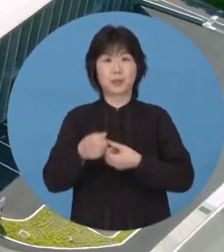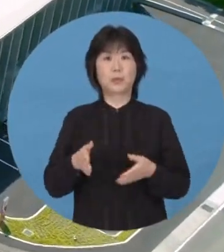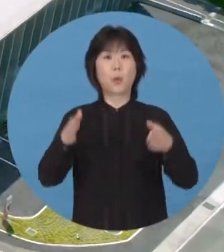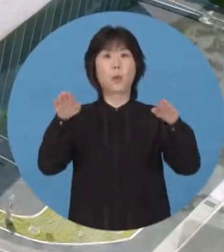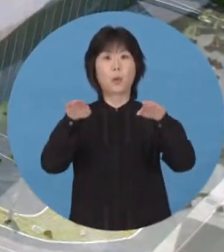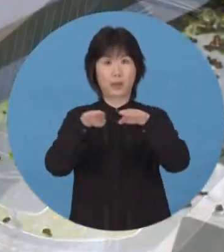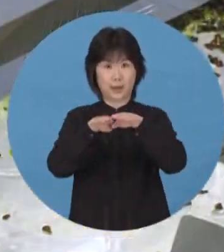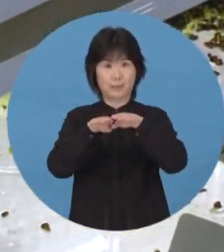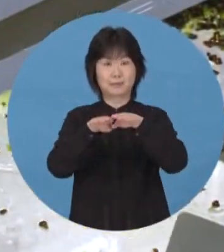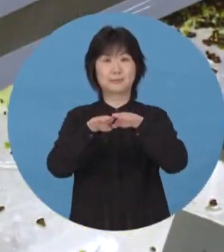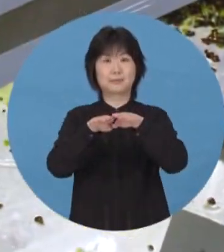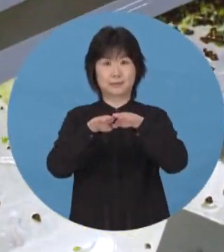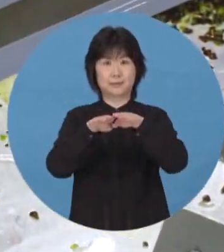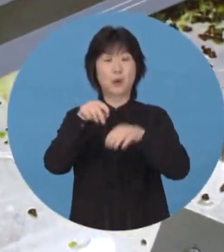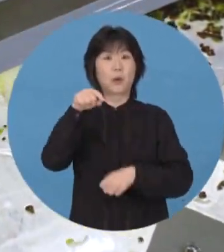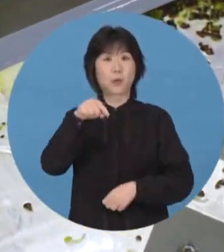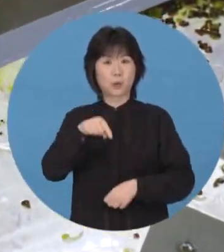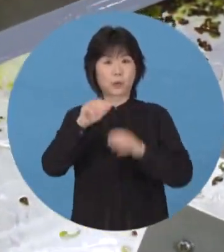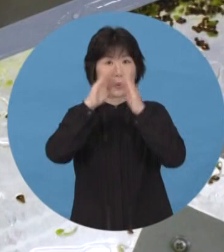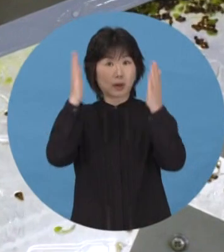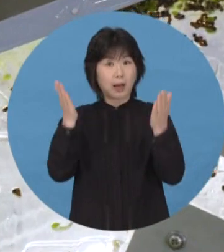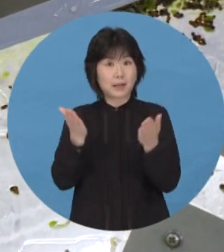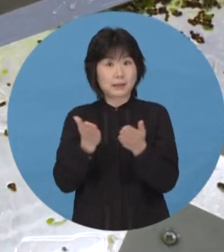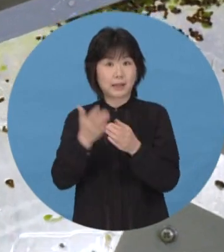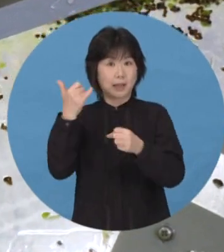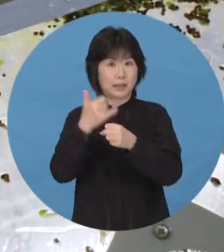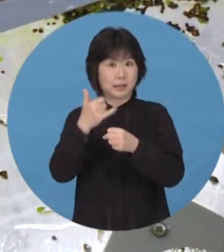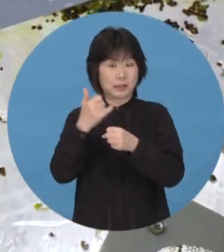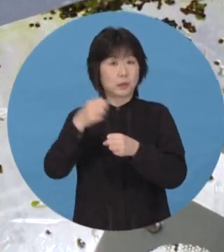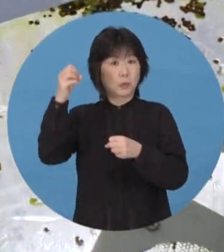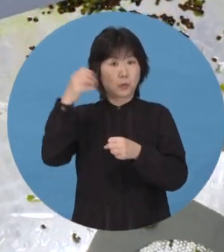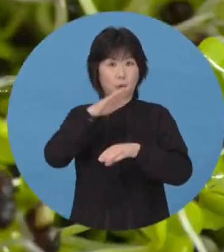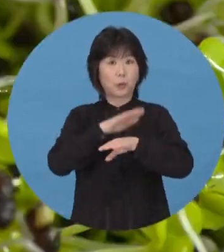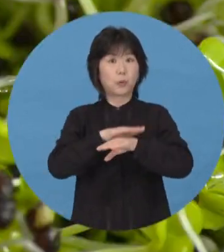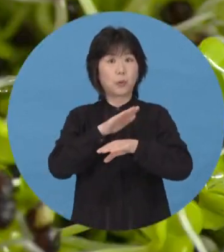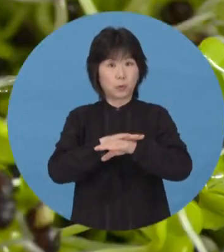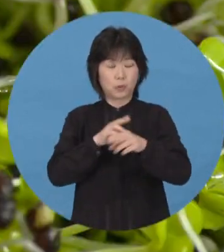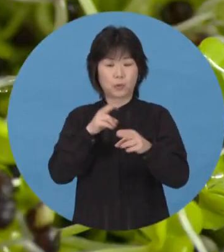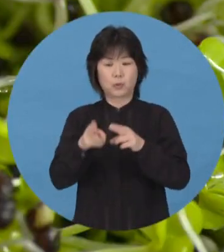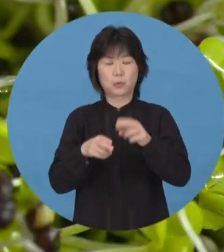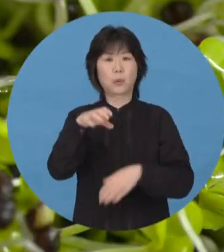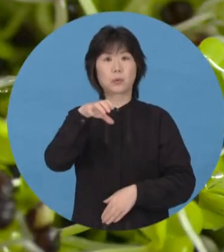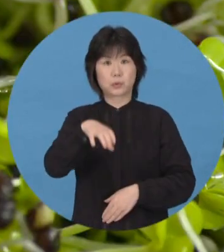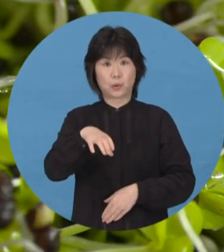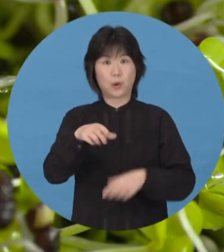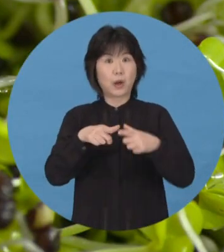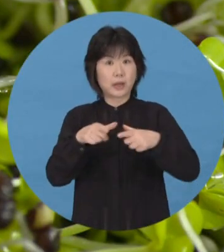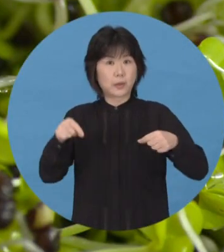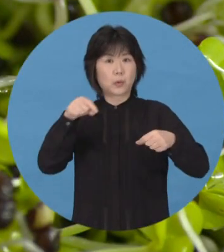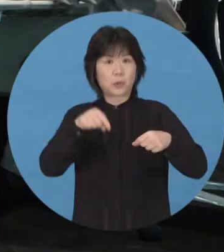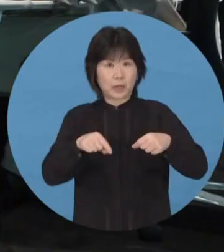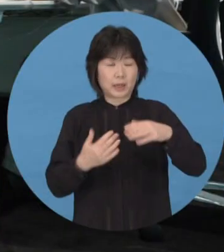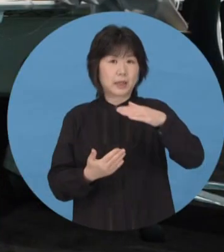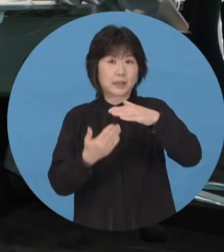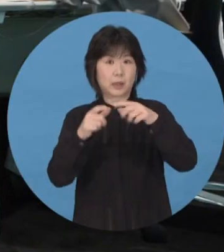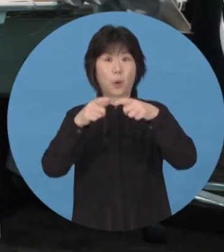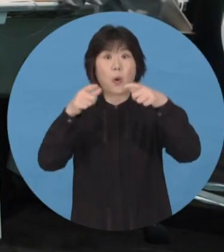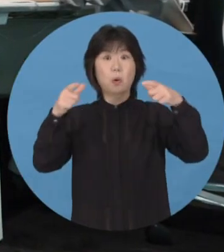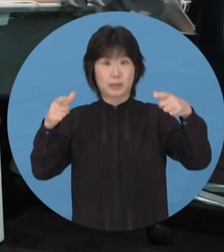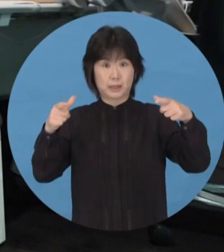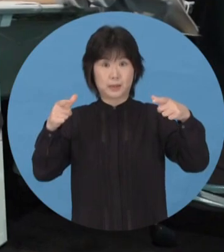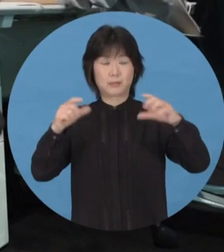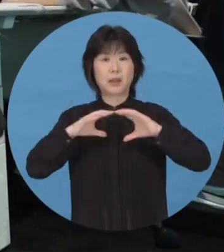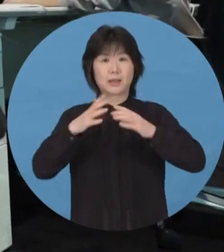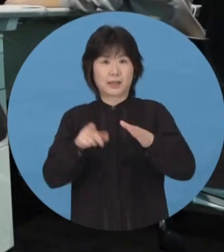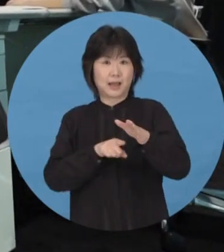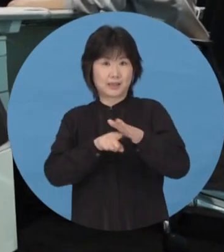リー。完全人工光型植物工場としては国内最大規模で、中央制御システムを導入した